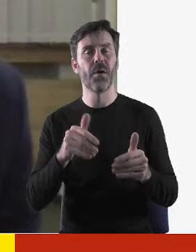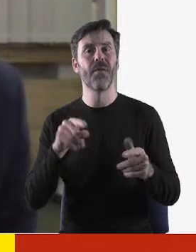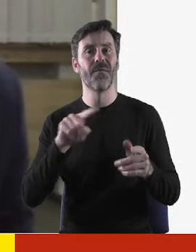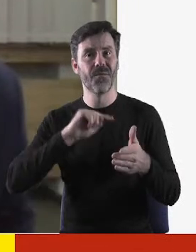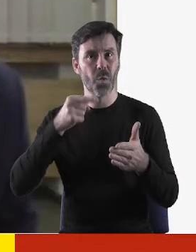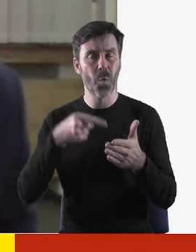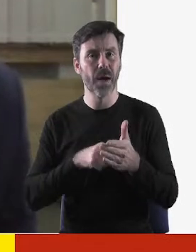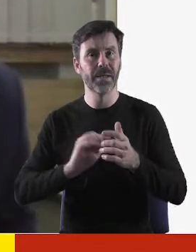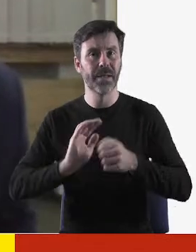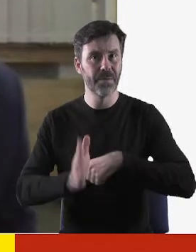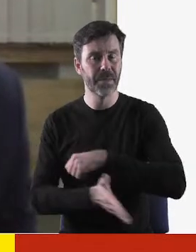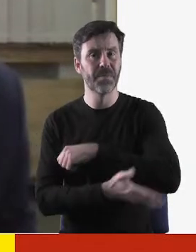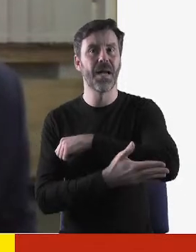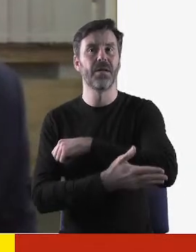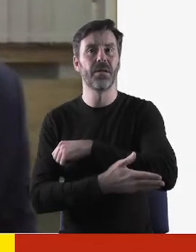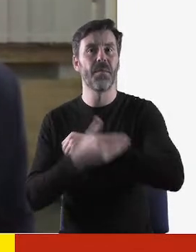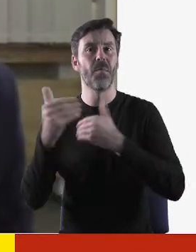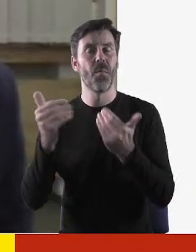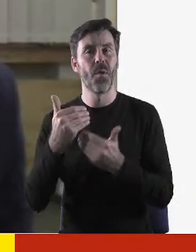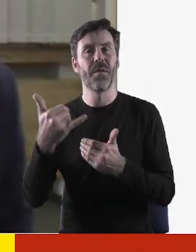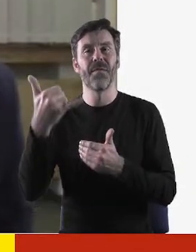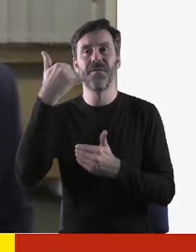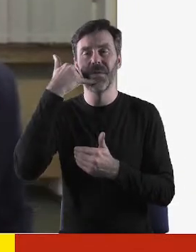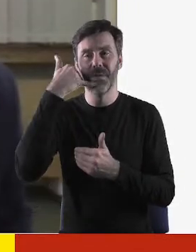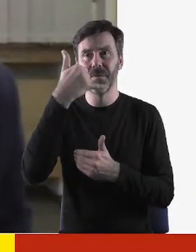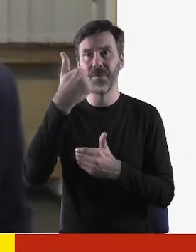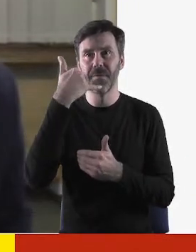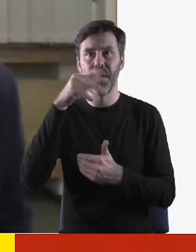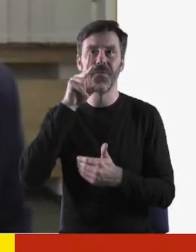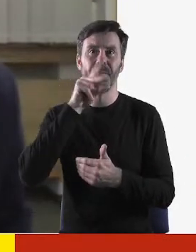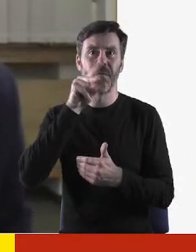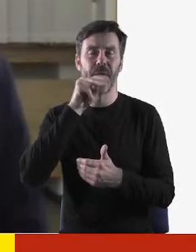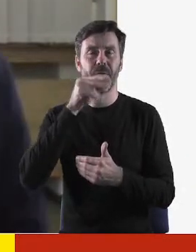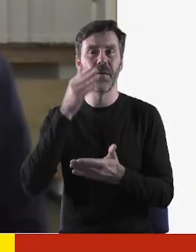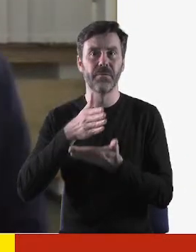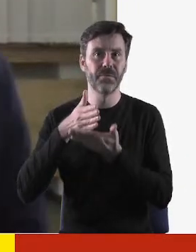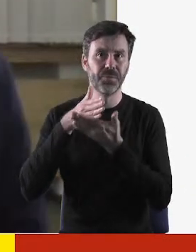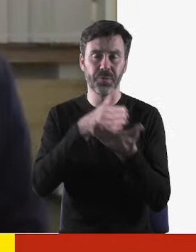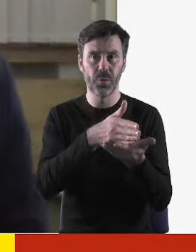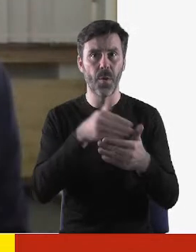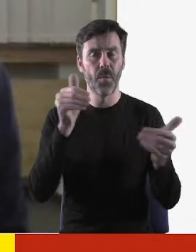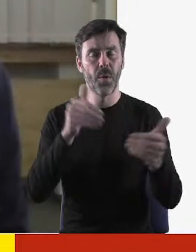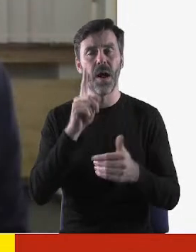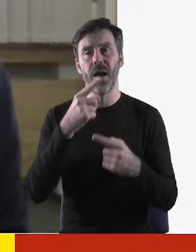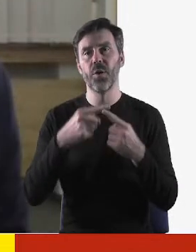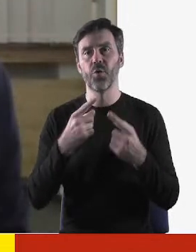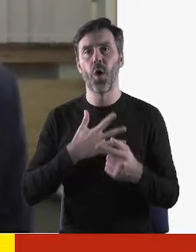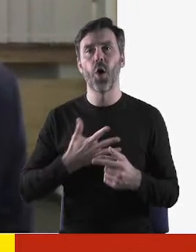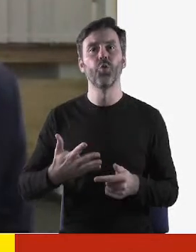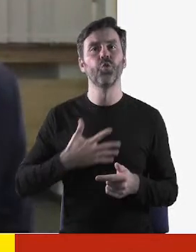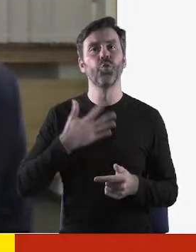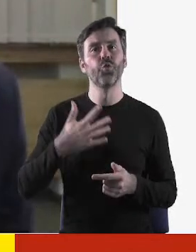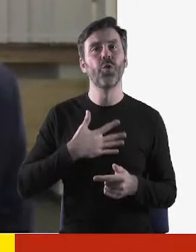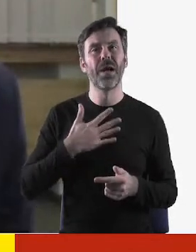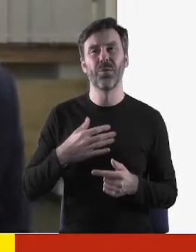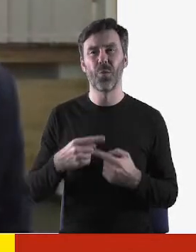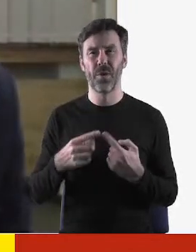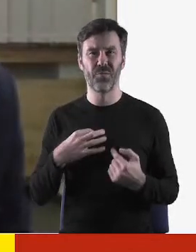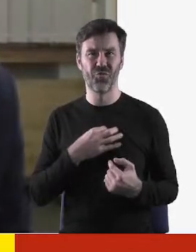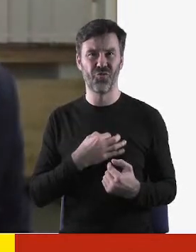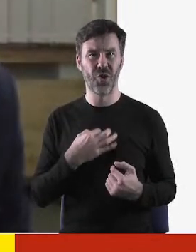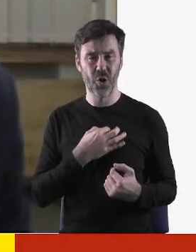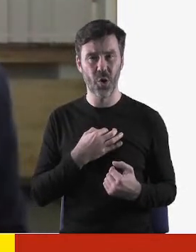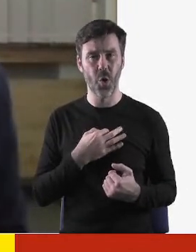właśnie wsparcia, werbalnego wsparcia, bo tego oczekują. Natomiast jest mi przykro, że w tym